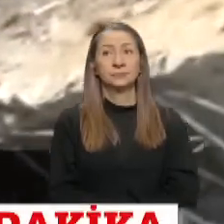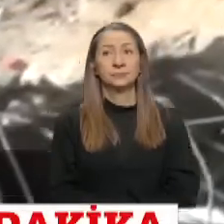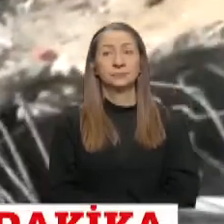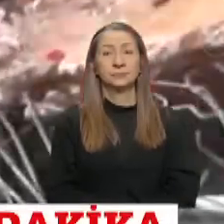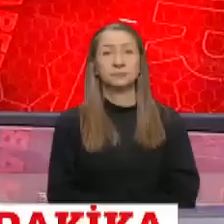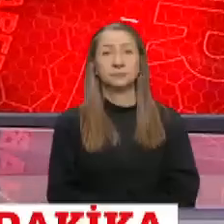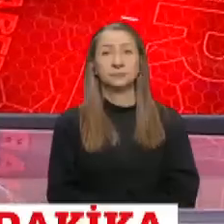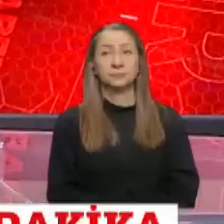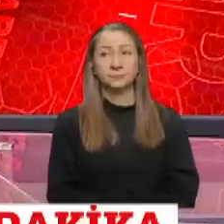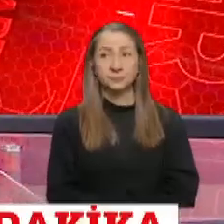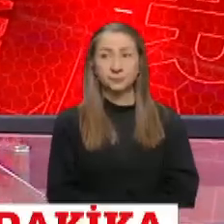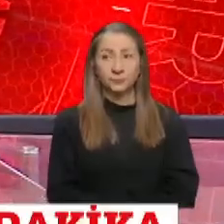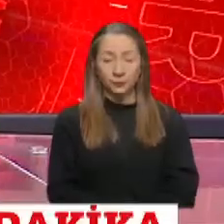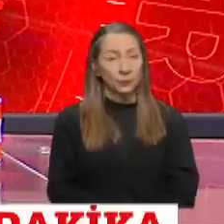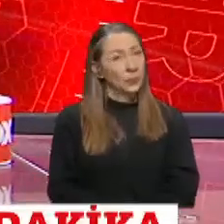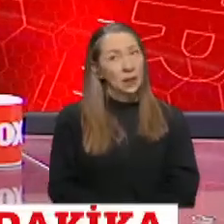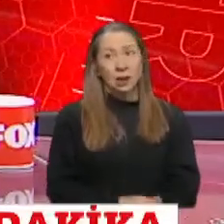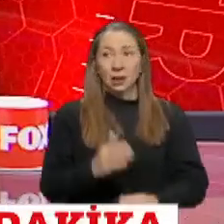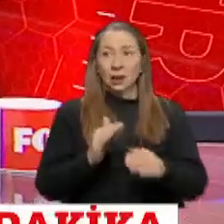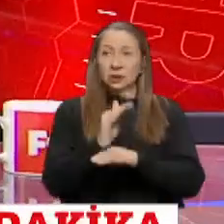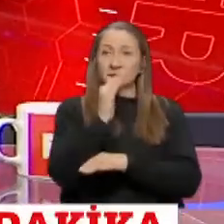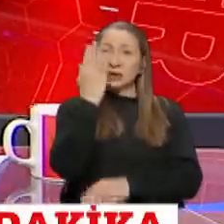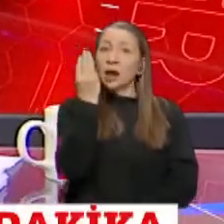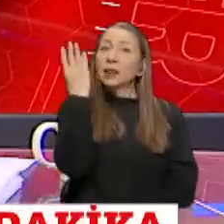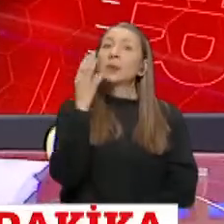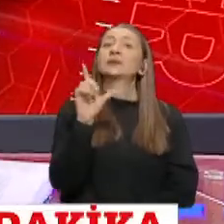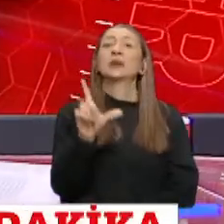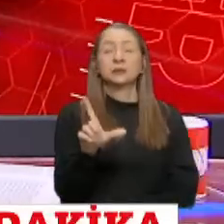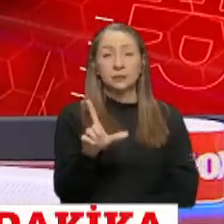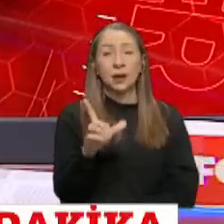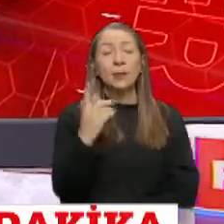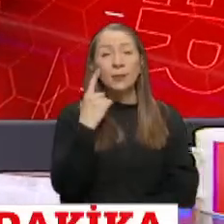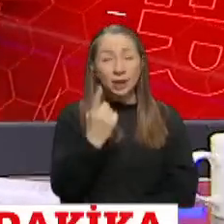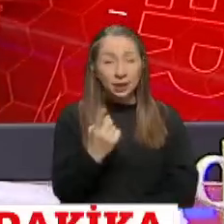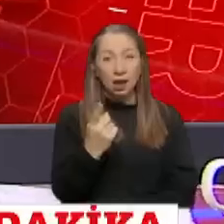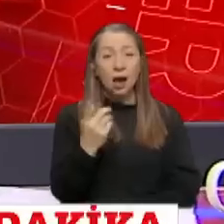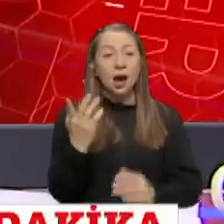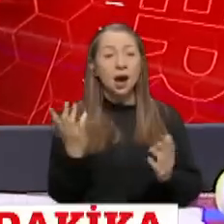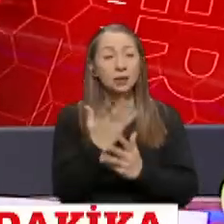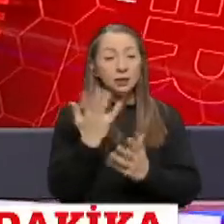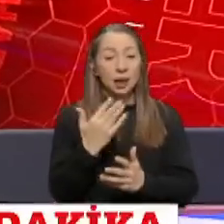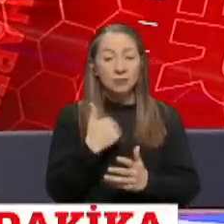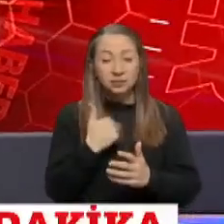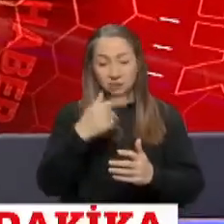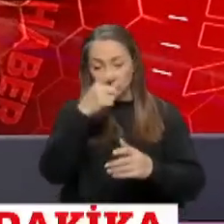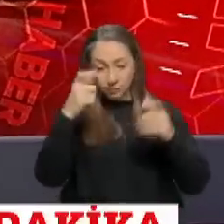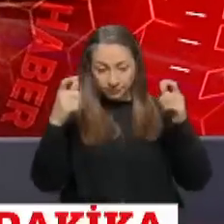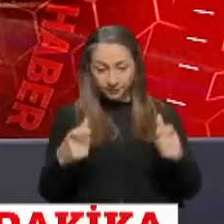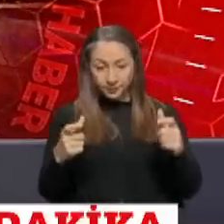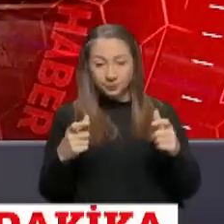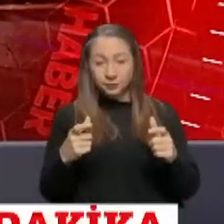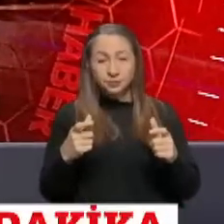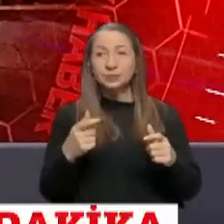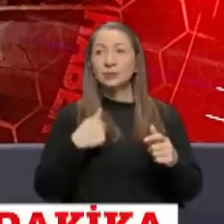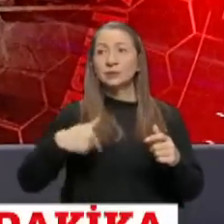artık. Ne yaşadığımızı iyi anlamamız lazım. Bakın adeta bizim coğrafyamızda,